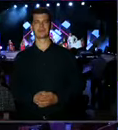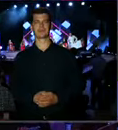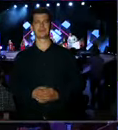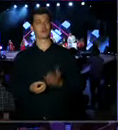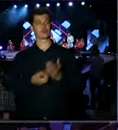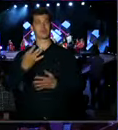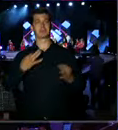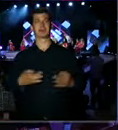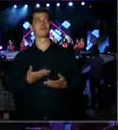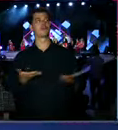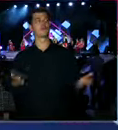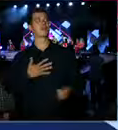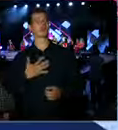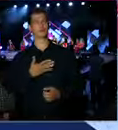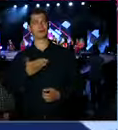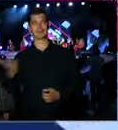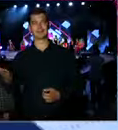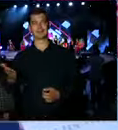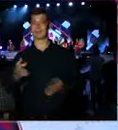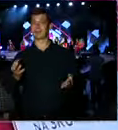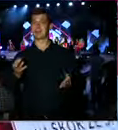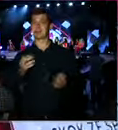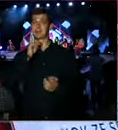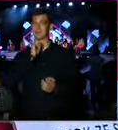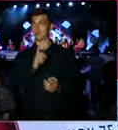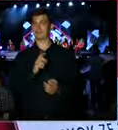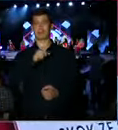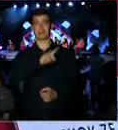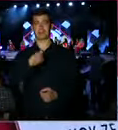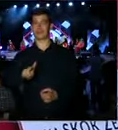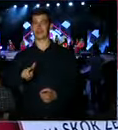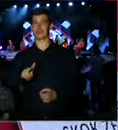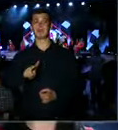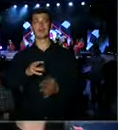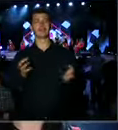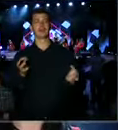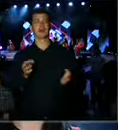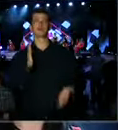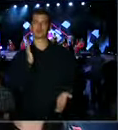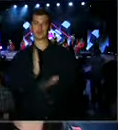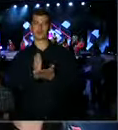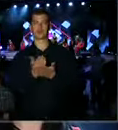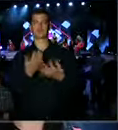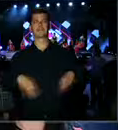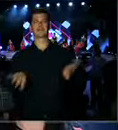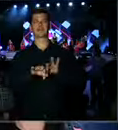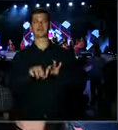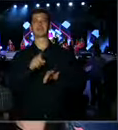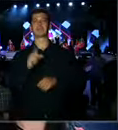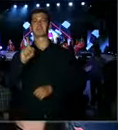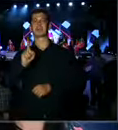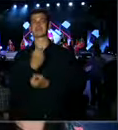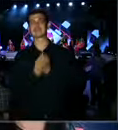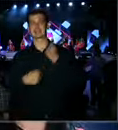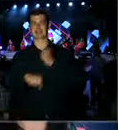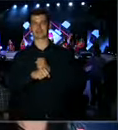Drodzy Państwo, jak tam? Trzymacie się, bo przechodzimy naprawdę do ścisłego finału. Przed Państwem werdykt. Pierwsza wicemis